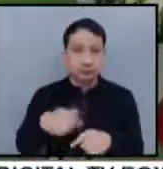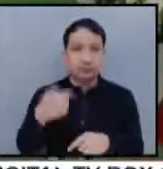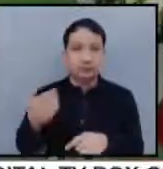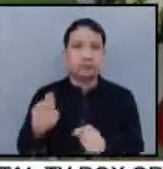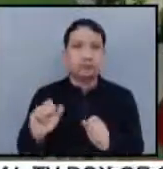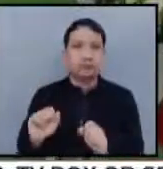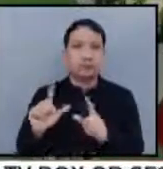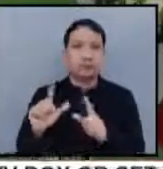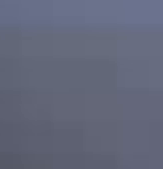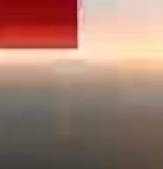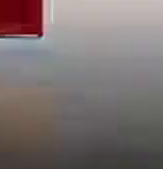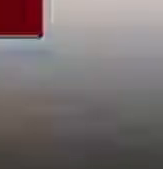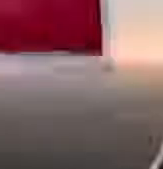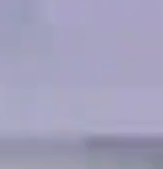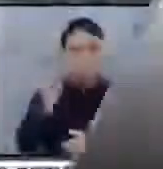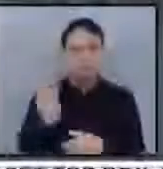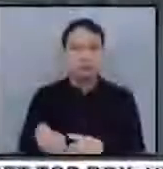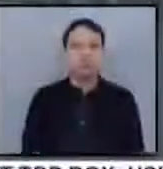Bernard?